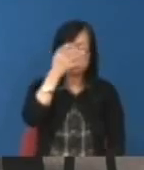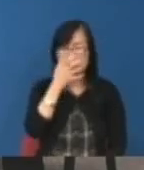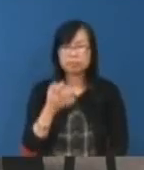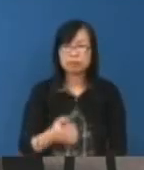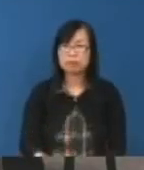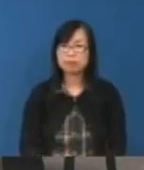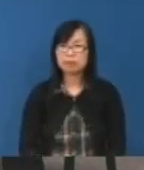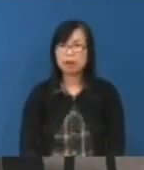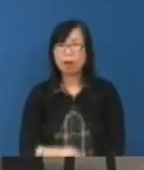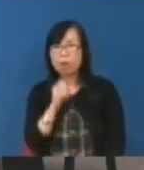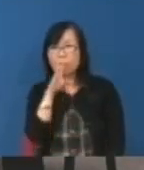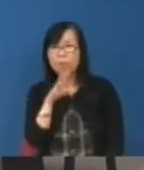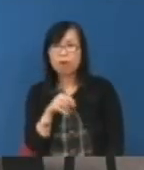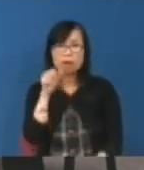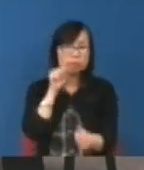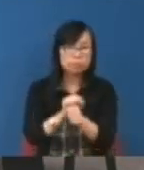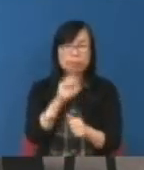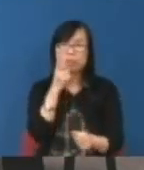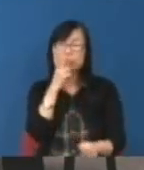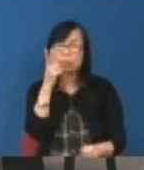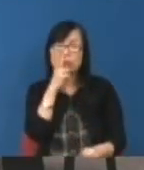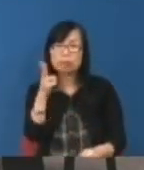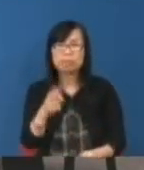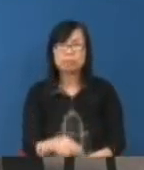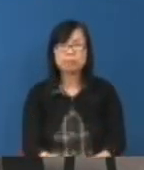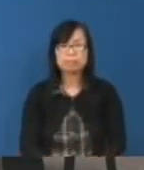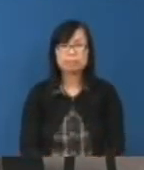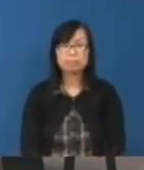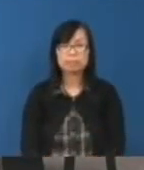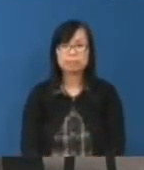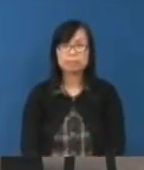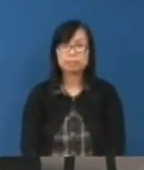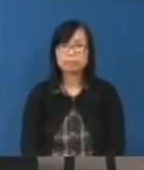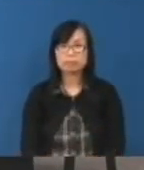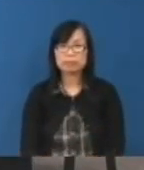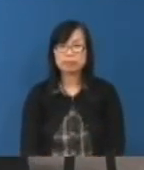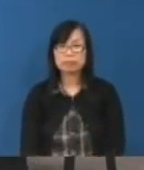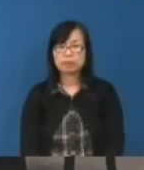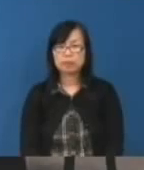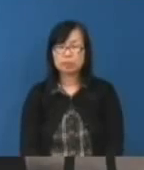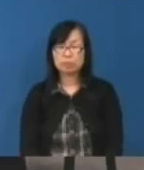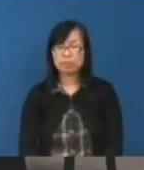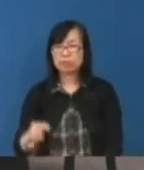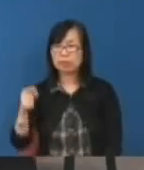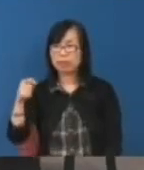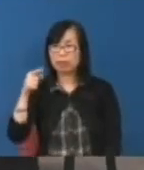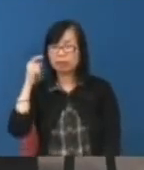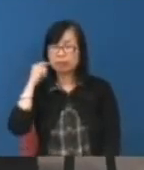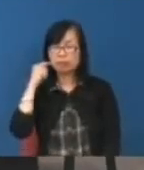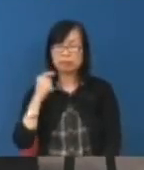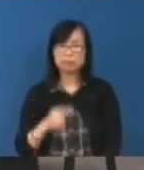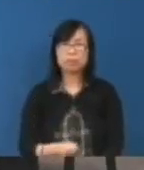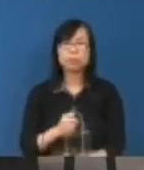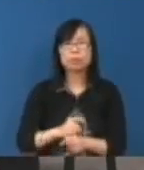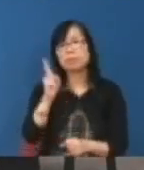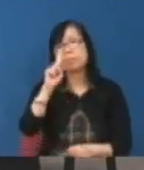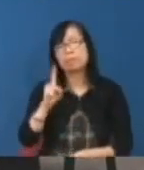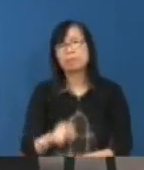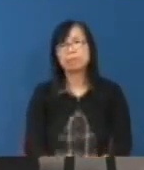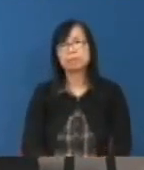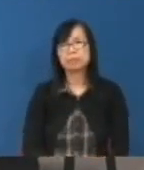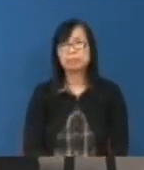咁佢做緊咩咧？就係揼煙民，妖魔化煙民。 咁飲酒都係冇益健康。 咁佢做緊咩咧？所以佢